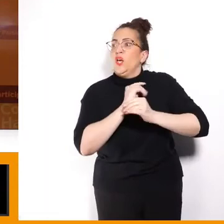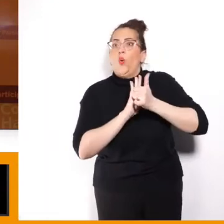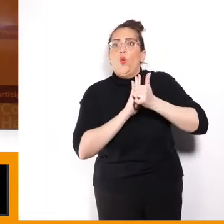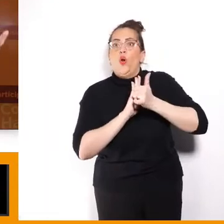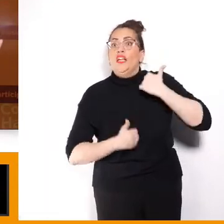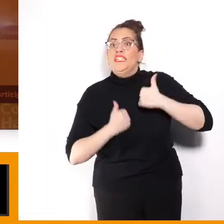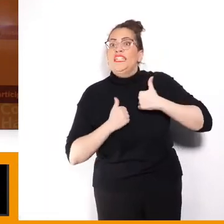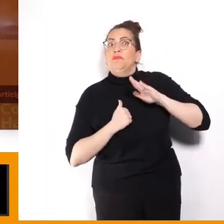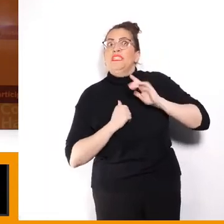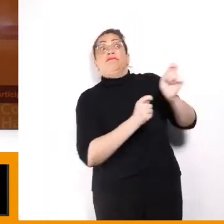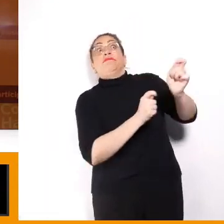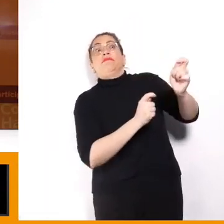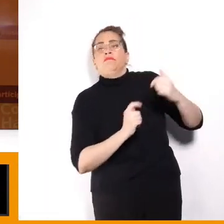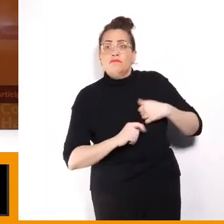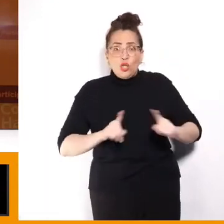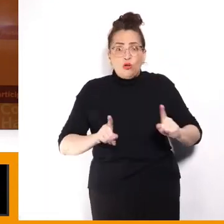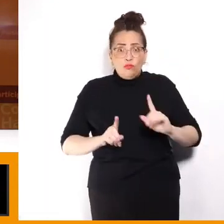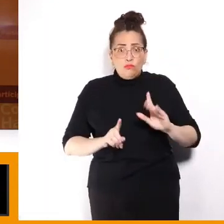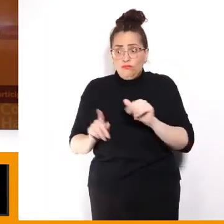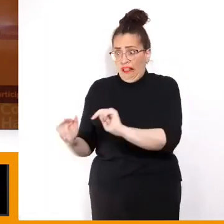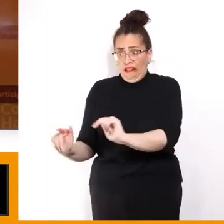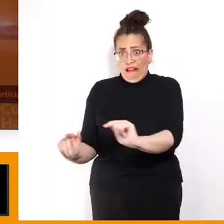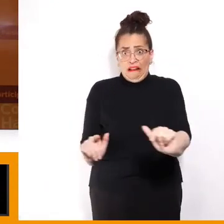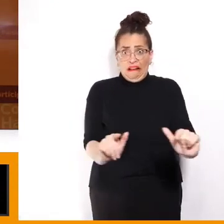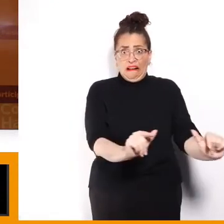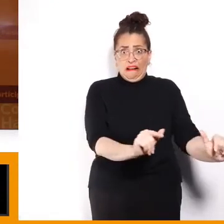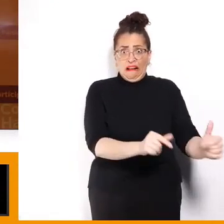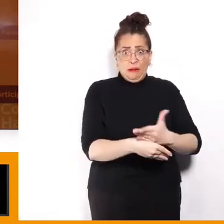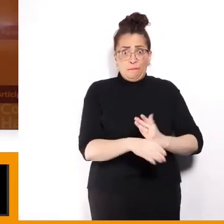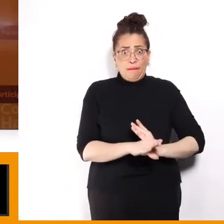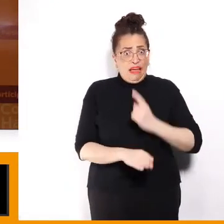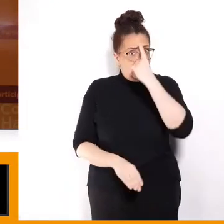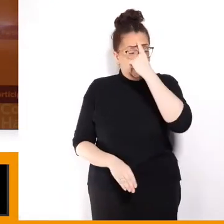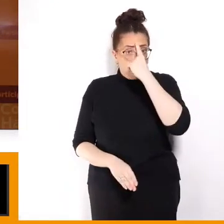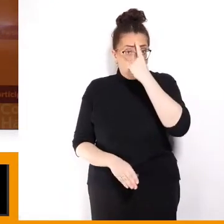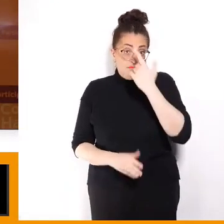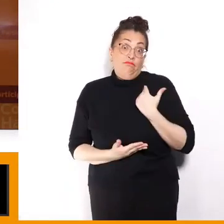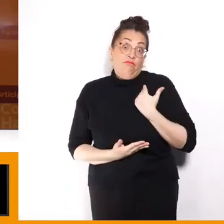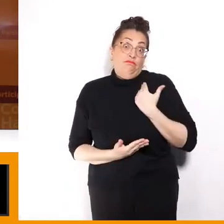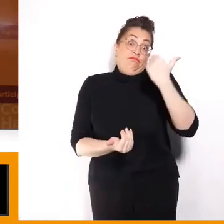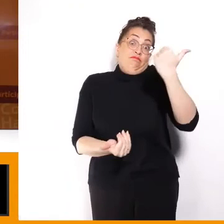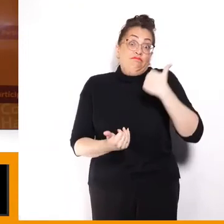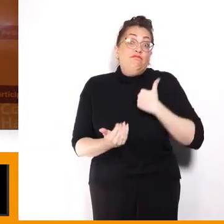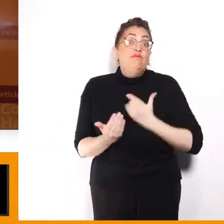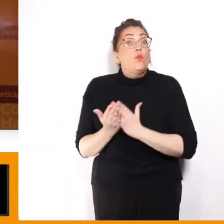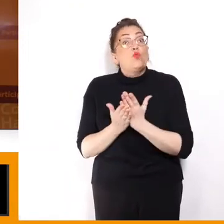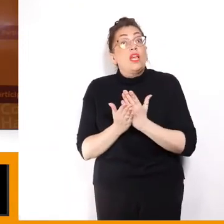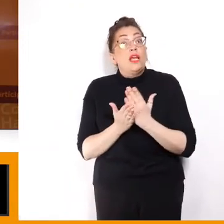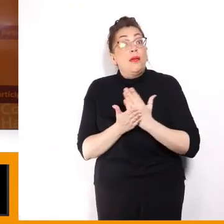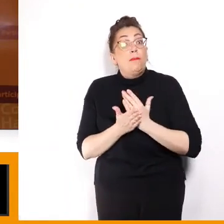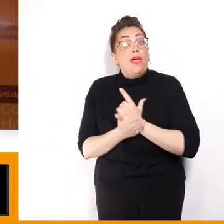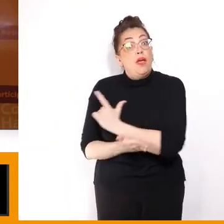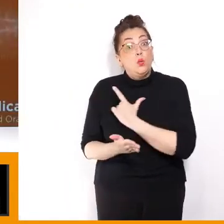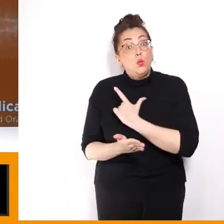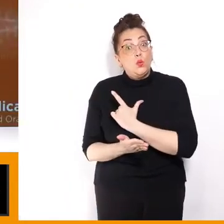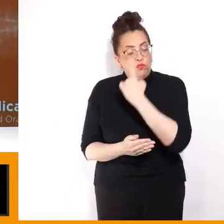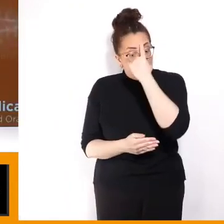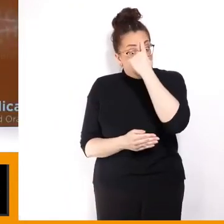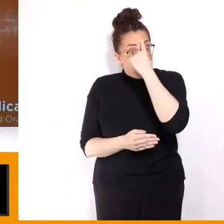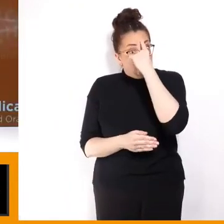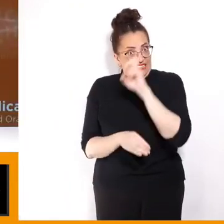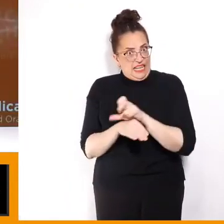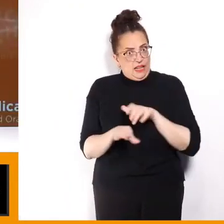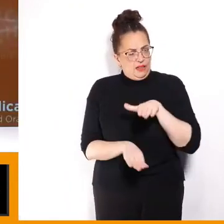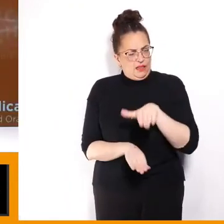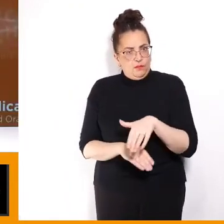politiques généralisées. Voilà, c'est en tout cas le vœu que je porte et l'état d'esprit dans lequel nous avons construit notre projet politique. Merci beaucoup